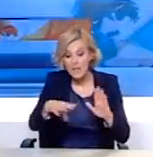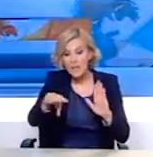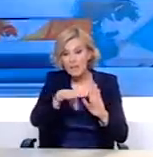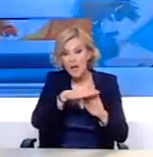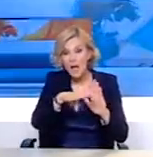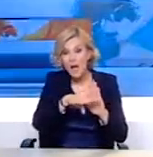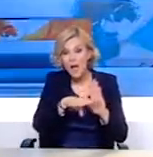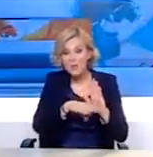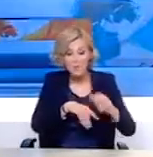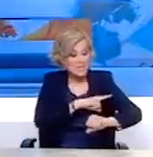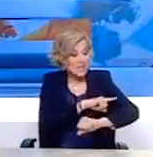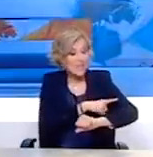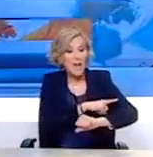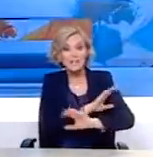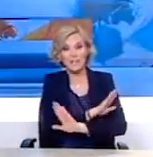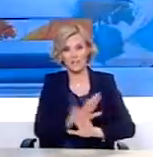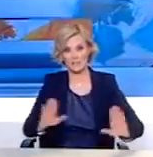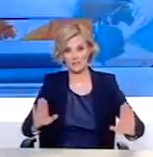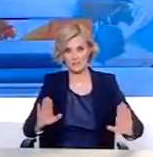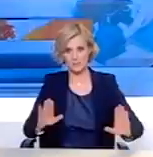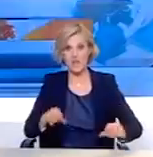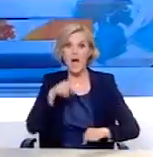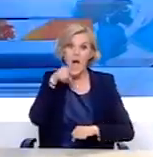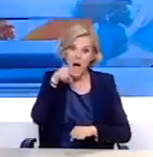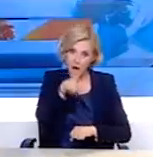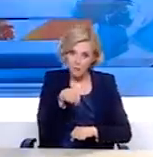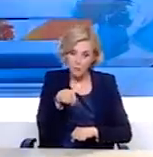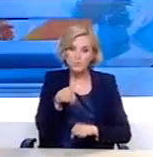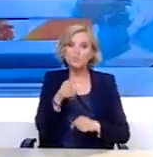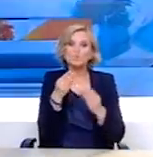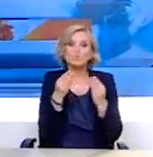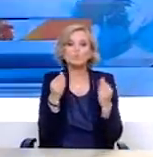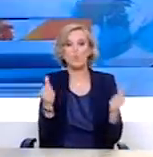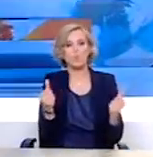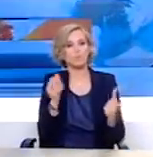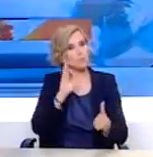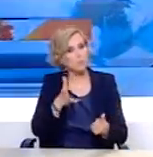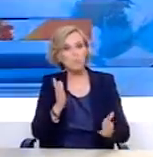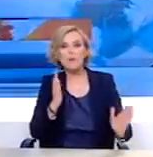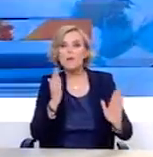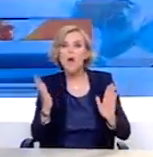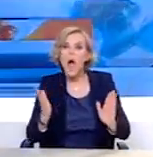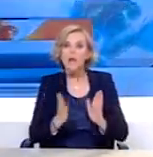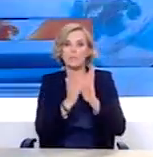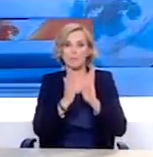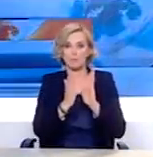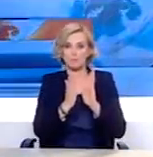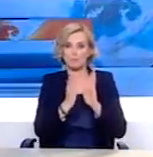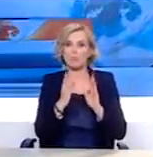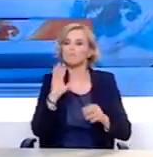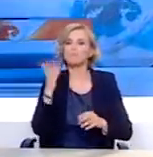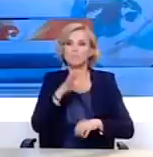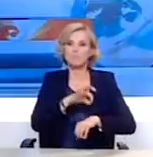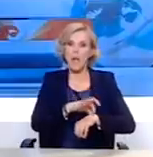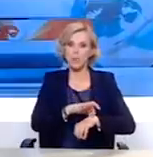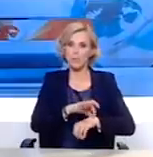περιστατικά τα οποία είναι σοβαρά. Άρα αυτό θα είναι δυνητικά ένας τρόπος προσφοράς αυτών των ανθρώπων, πέρα το ότι